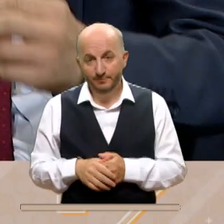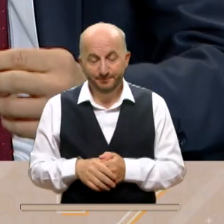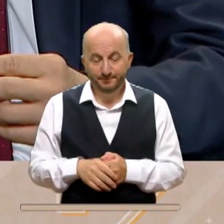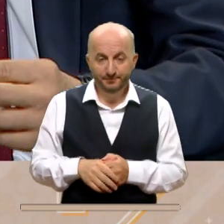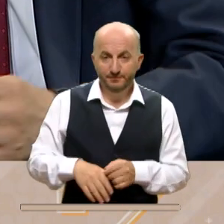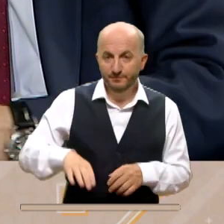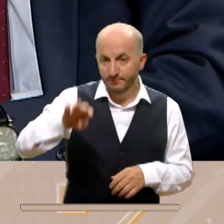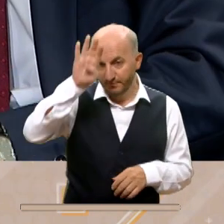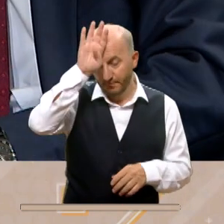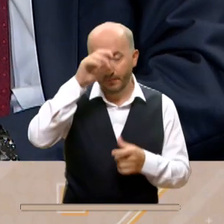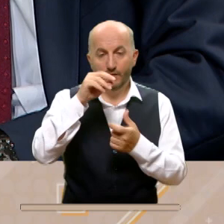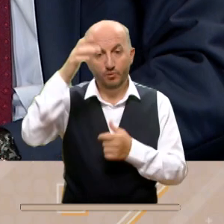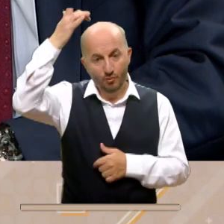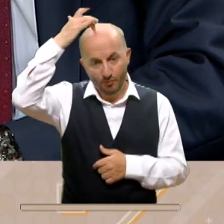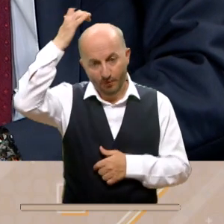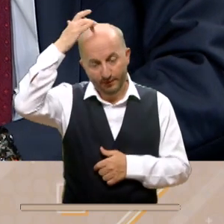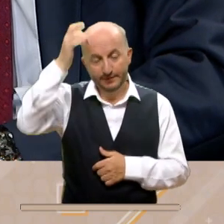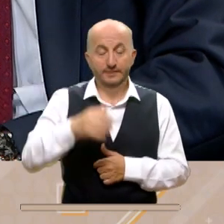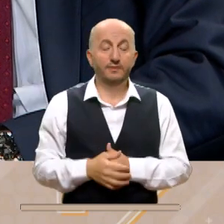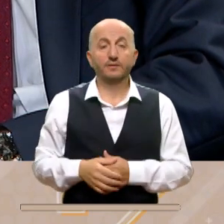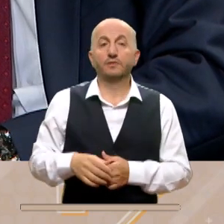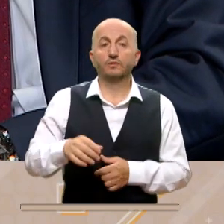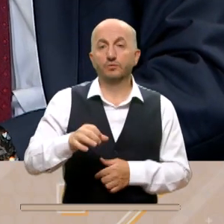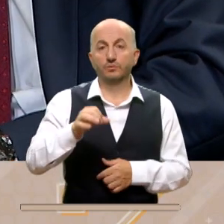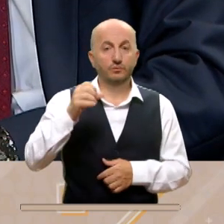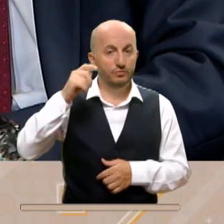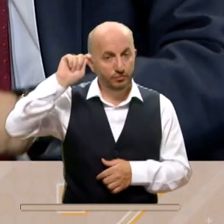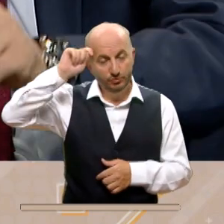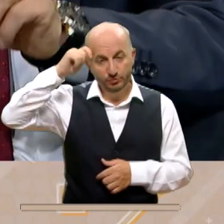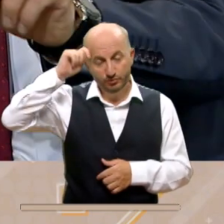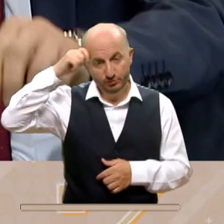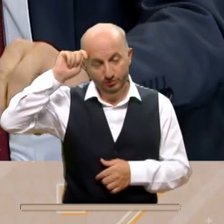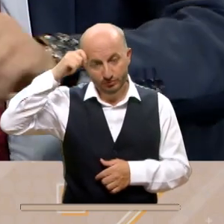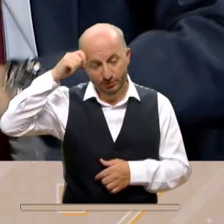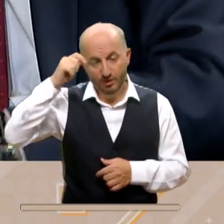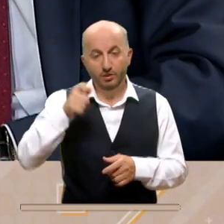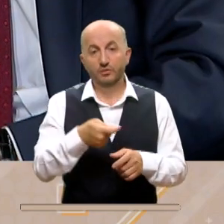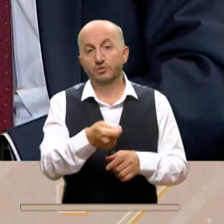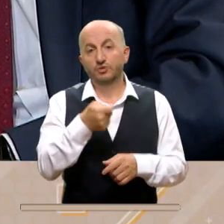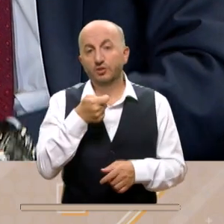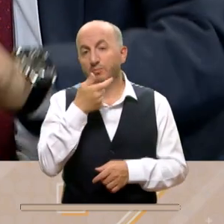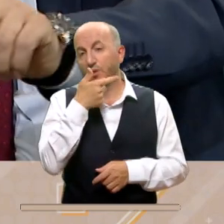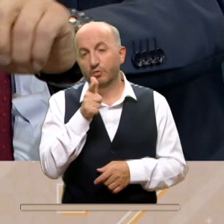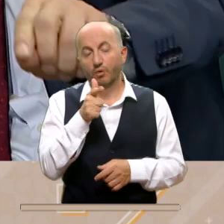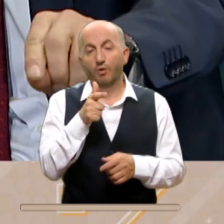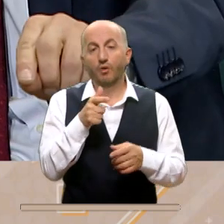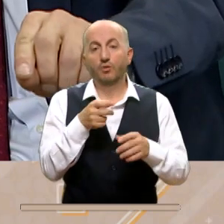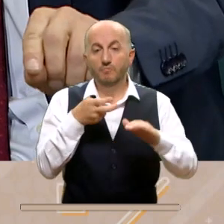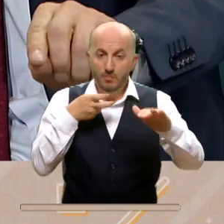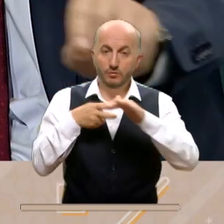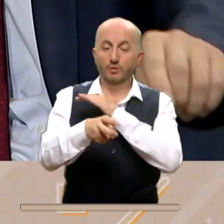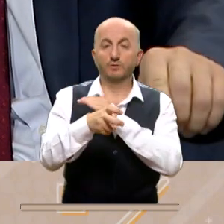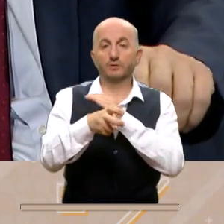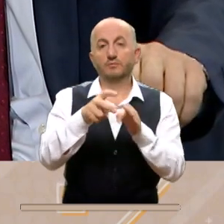İstanbul Ümraniye'de, efendim Üsküdar Çekmeköy metro hattının hemen bir durağında